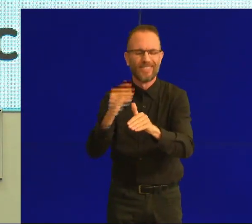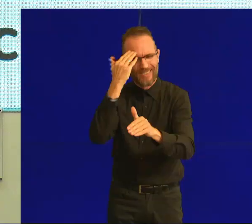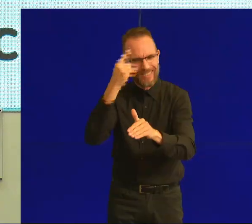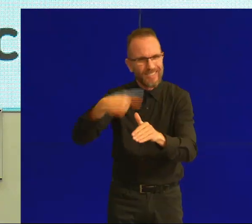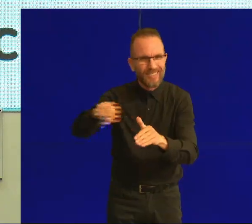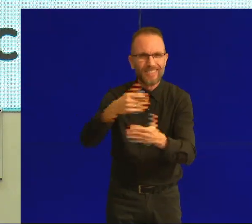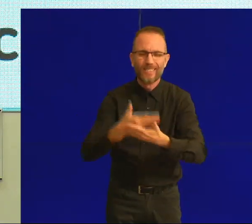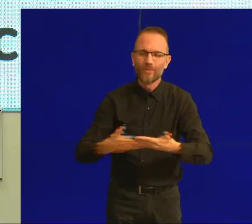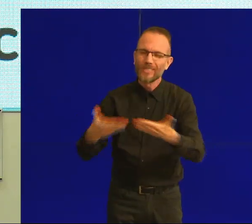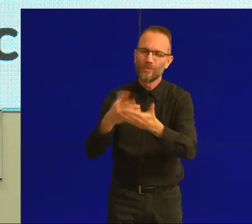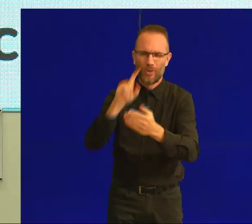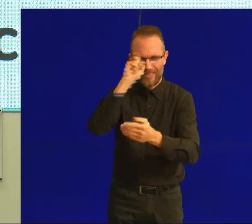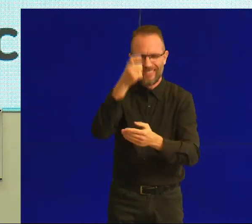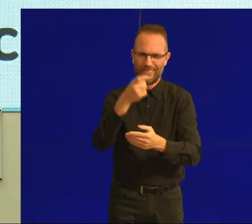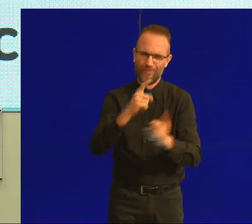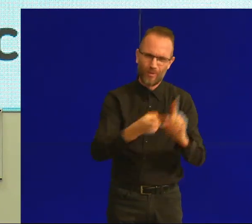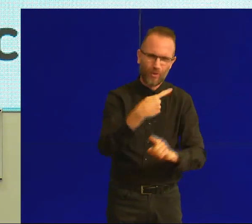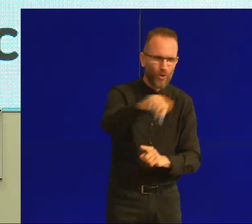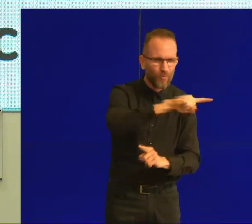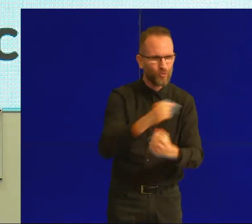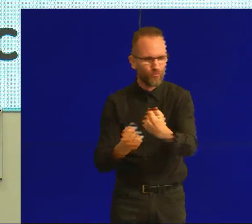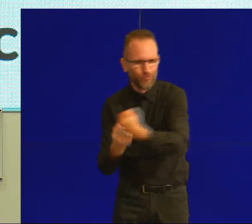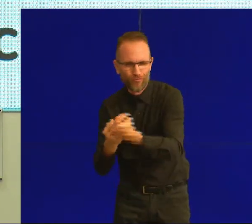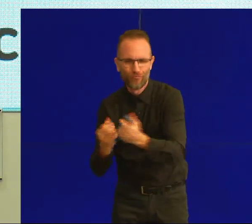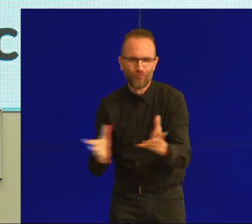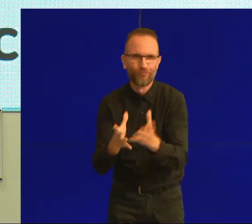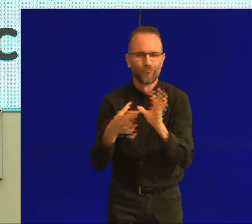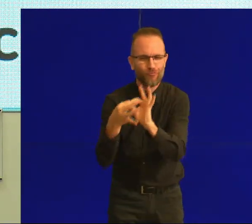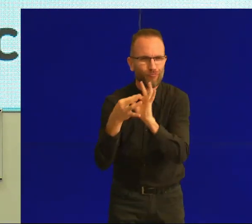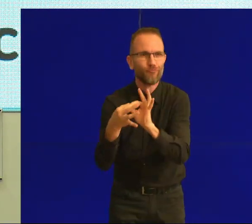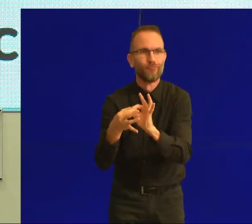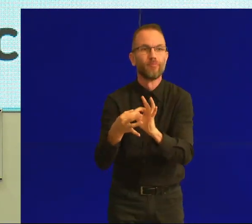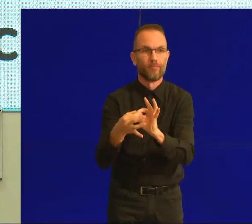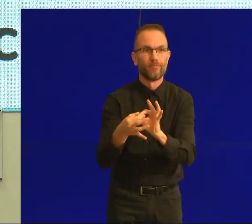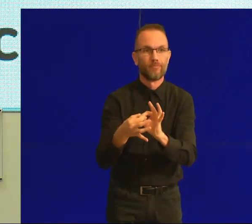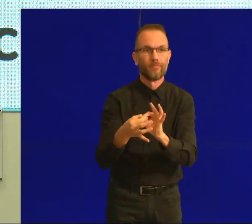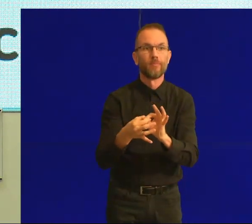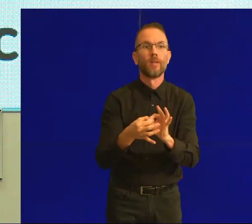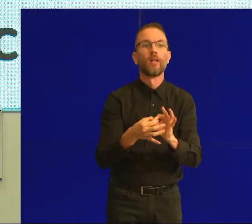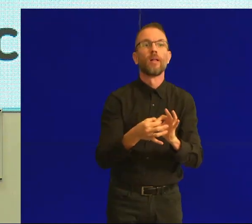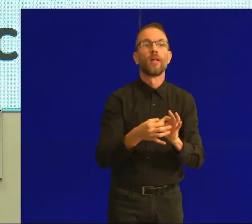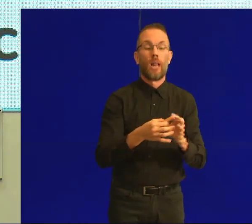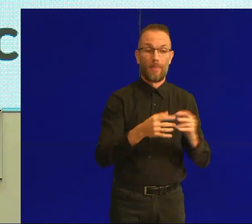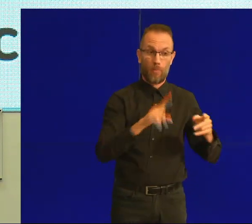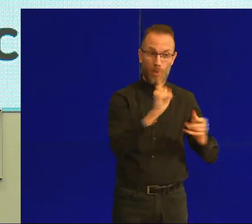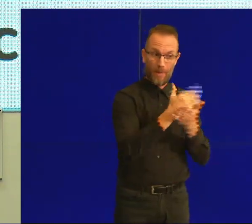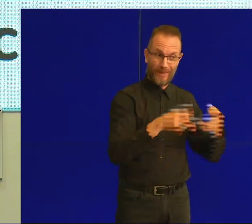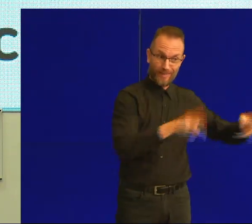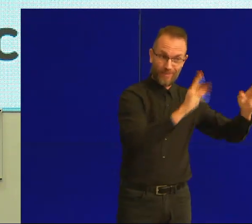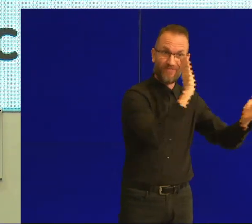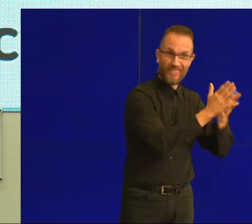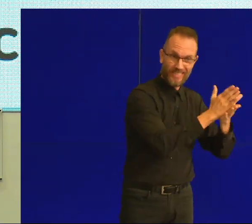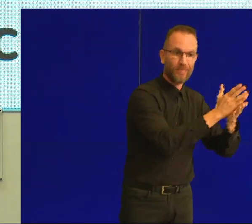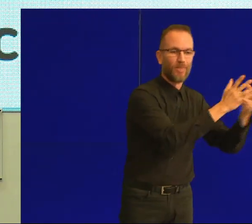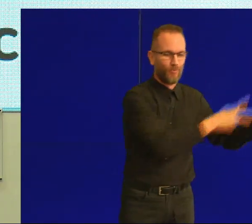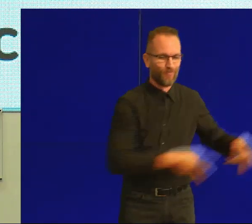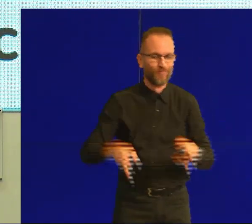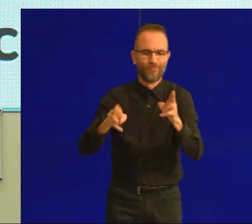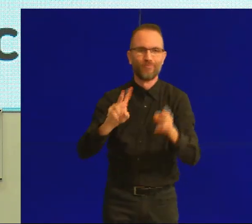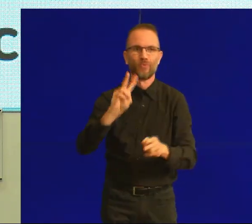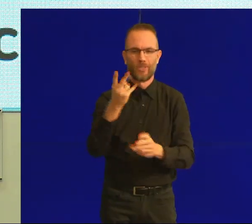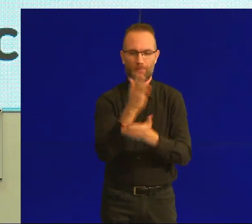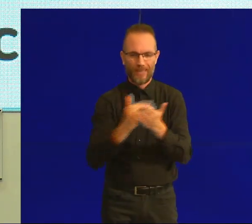volet de cette enquête qui va qui va démarrer il nous invitons à participer à cette enquête via le site de cnn